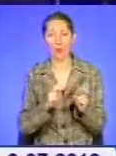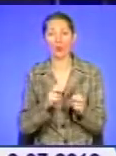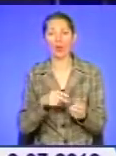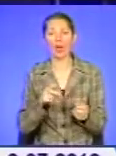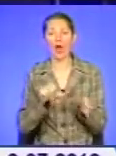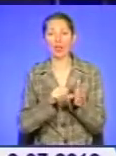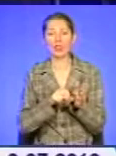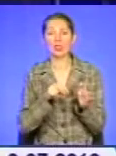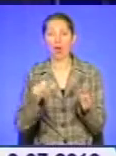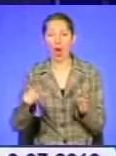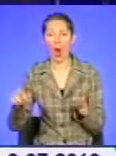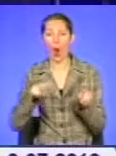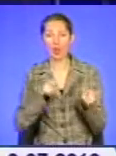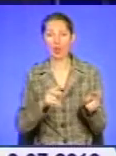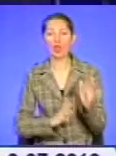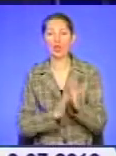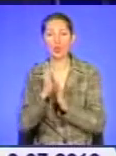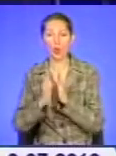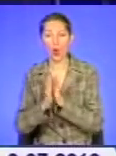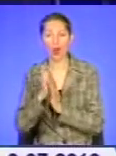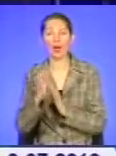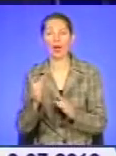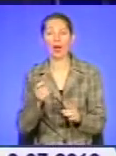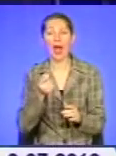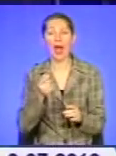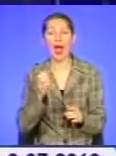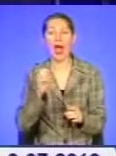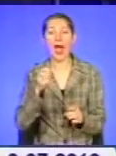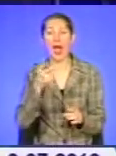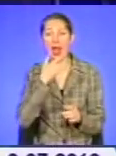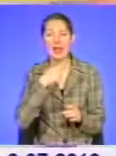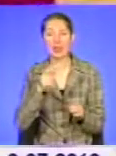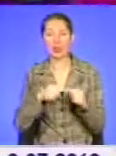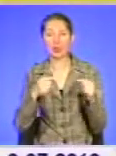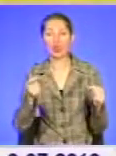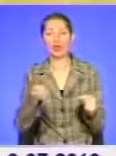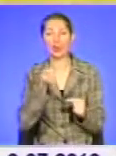сортів пшениці, нового ріпака з назвою «Бучацький» та молодий яблуневий сад.